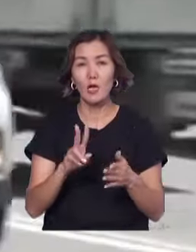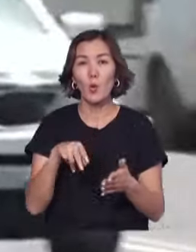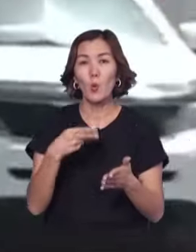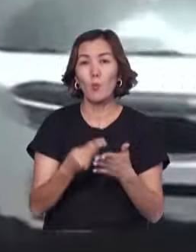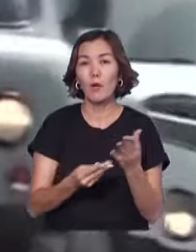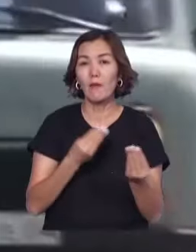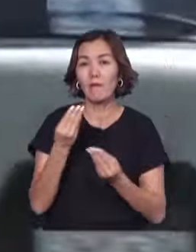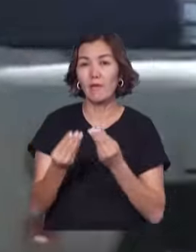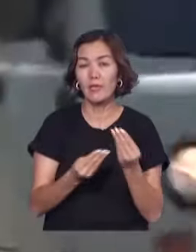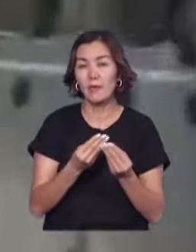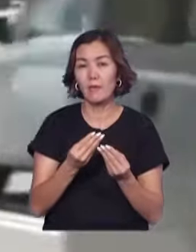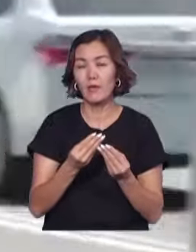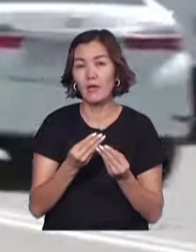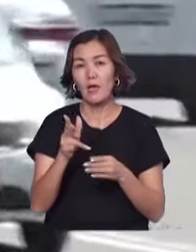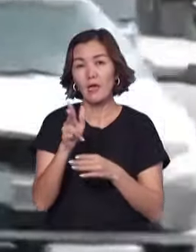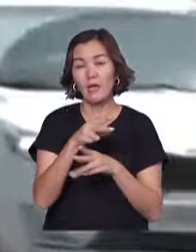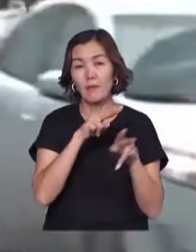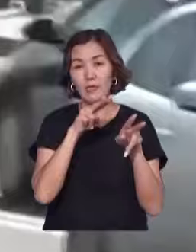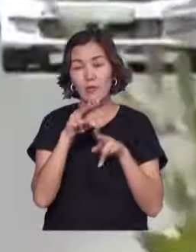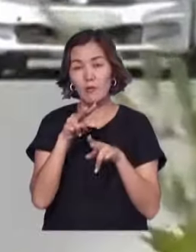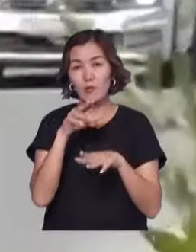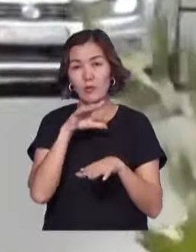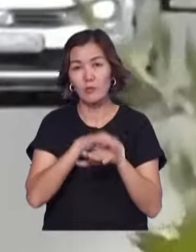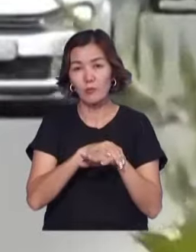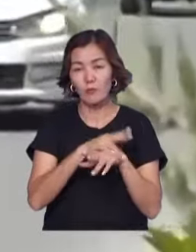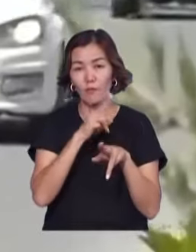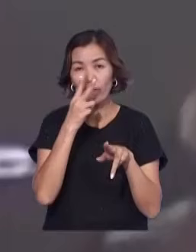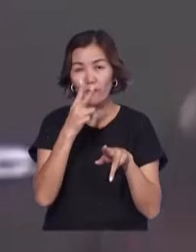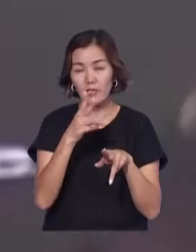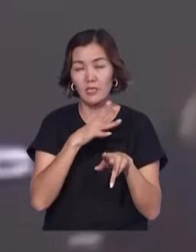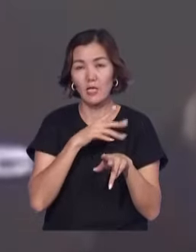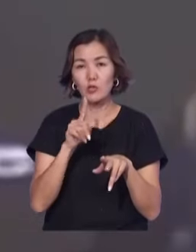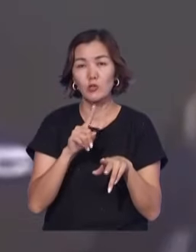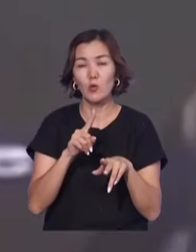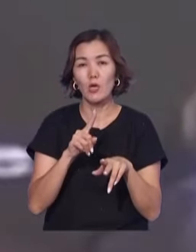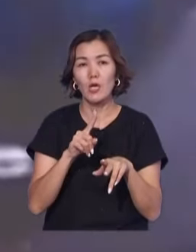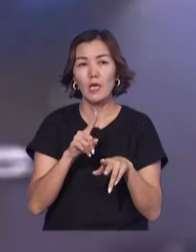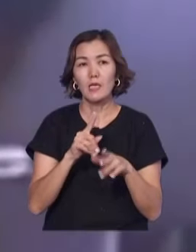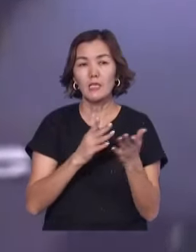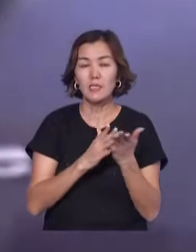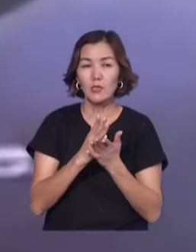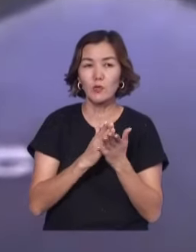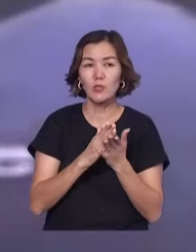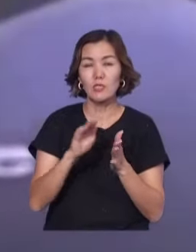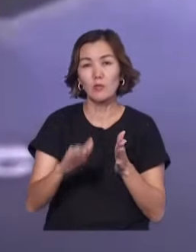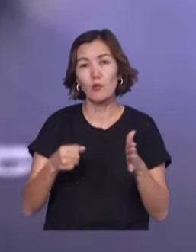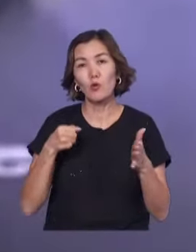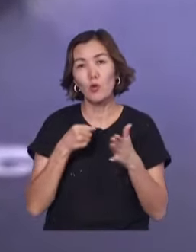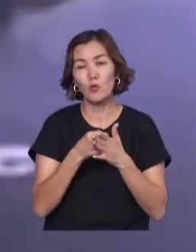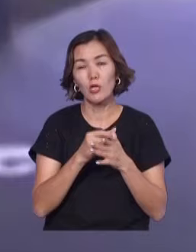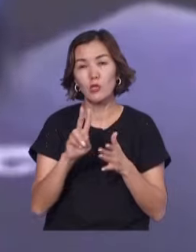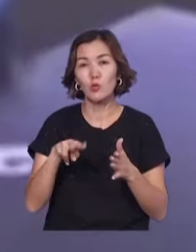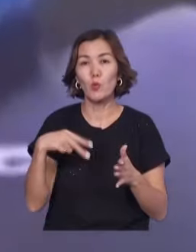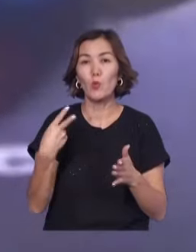игры. Однако, посмотрев записи с камер наблюдения, мать девочки увидела, как ее ребенка ударила одна из сотрудниц. Да так, что